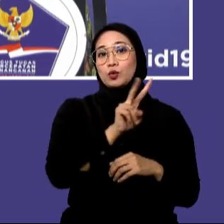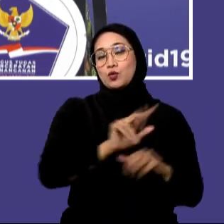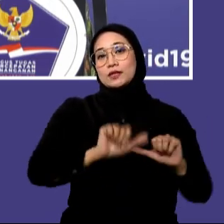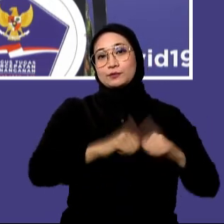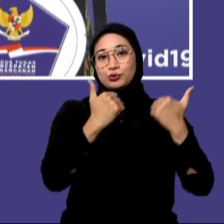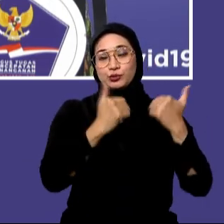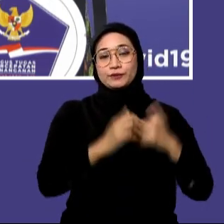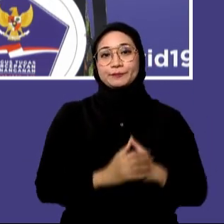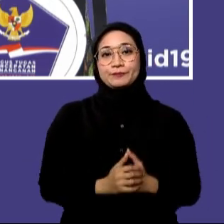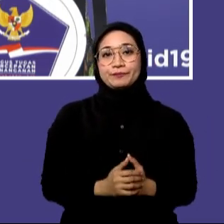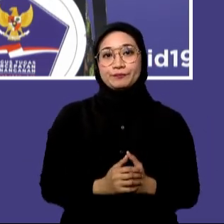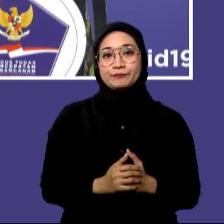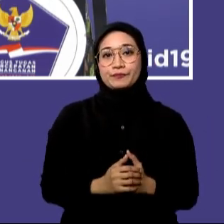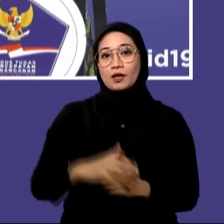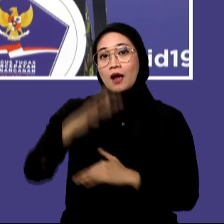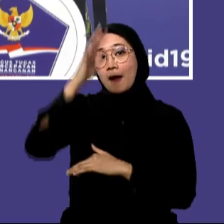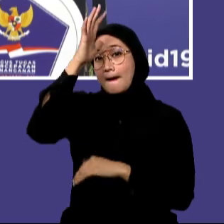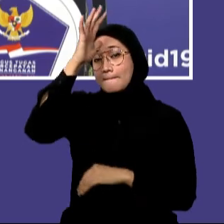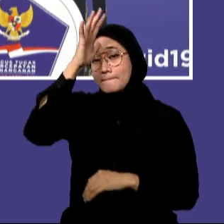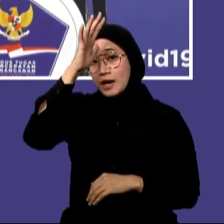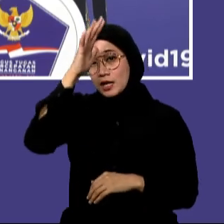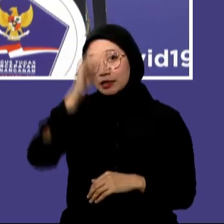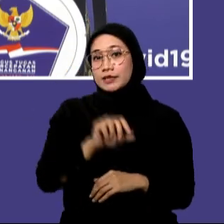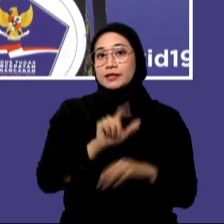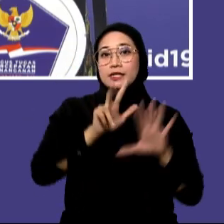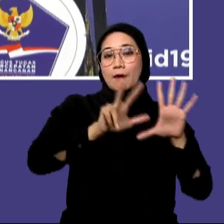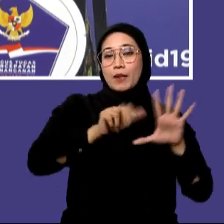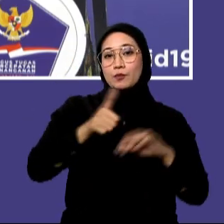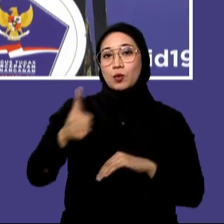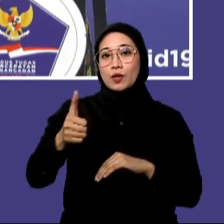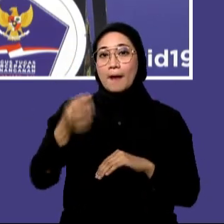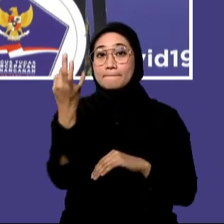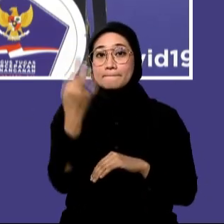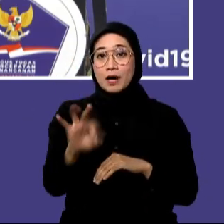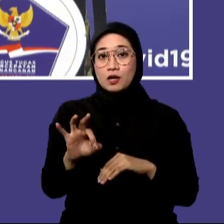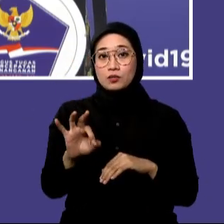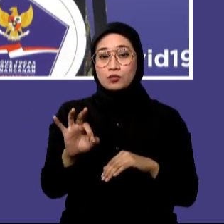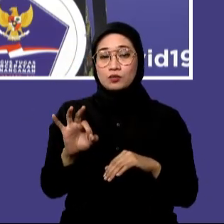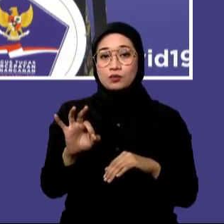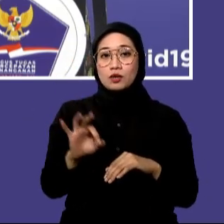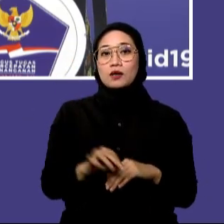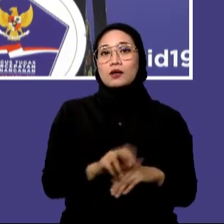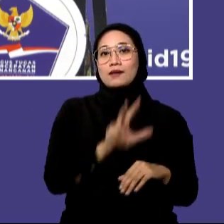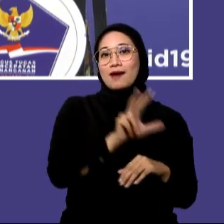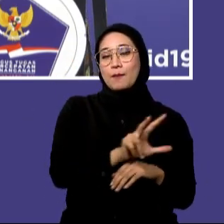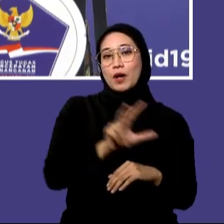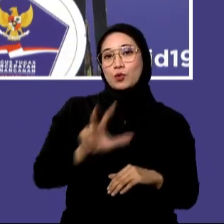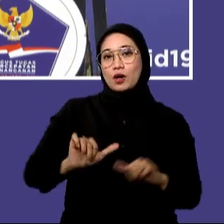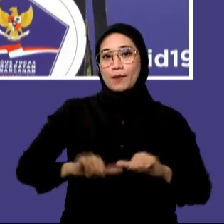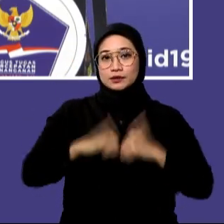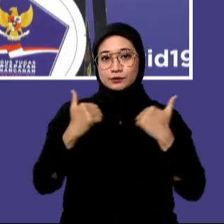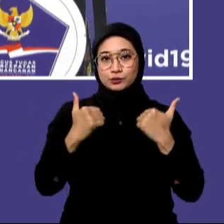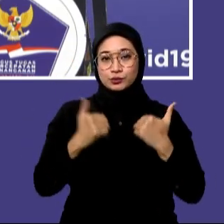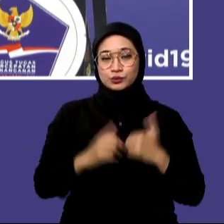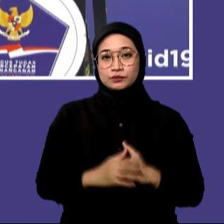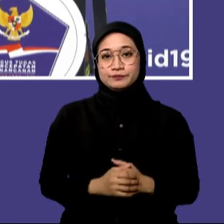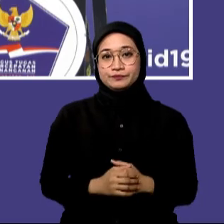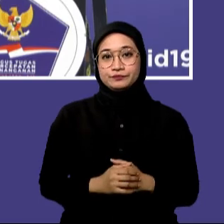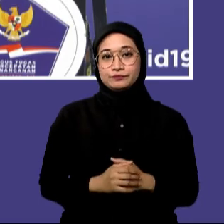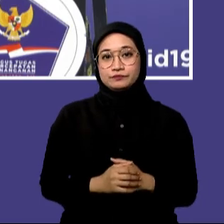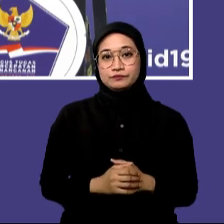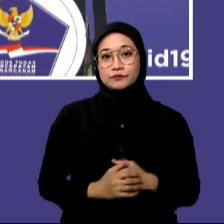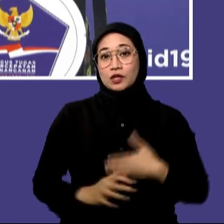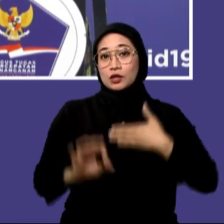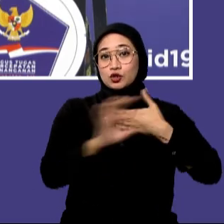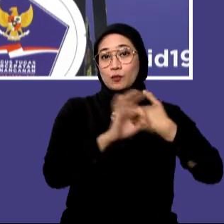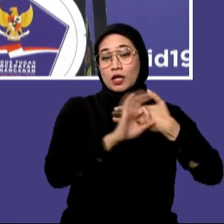sembuh. Kemudian Bali 86 kasus baru dan 88 sembuh. Sumatera